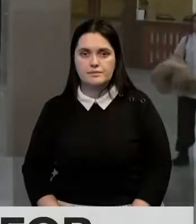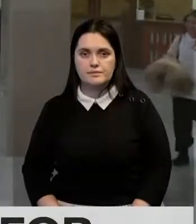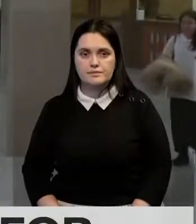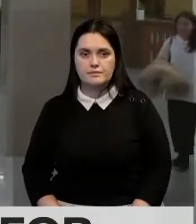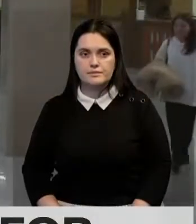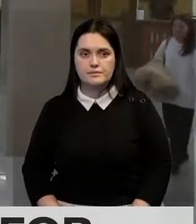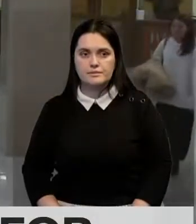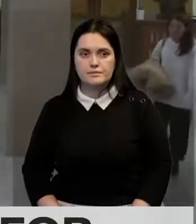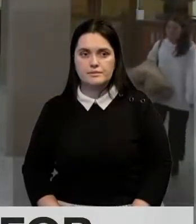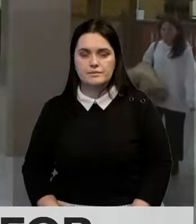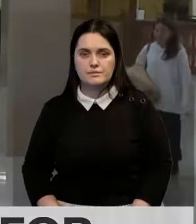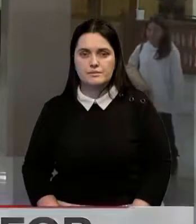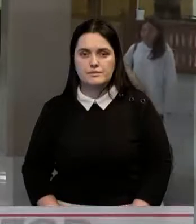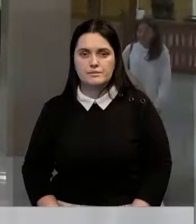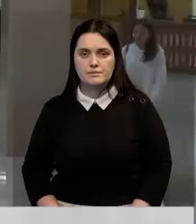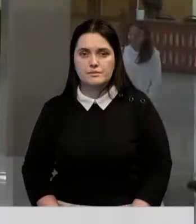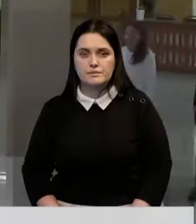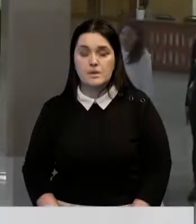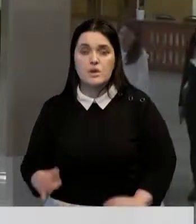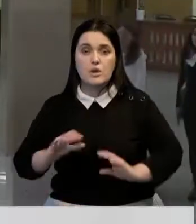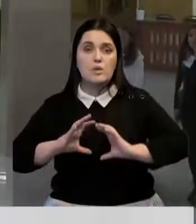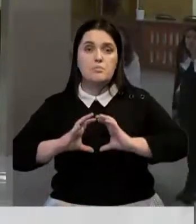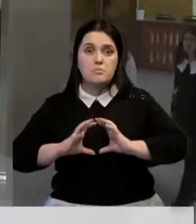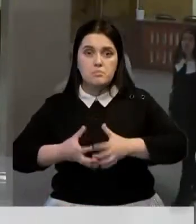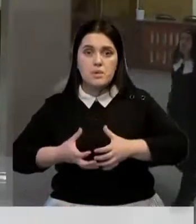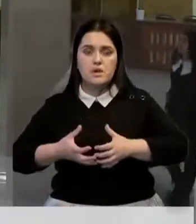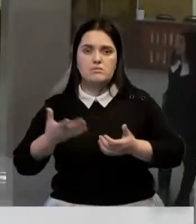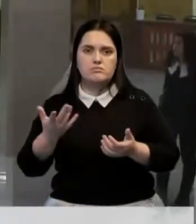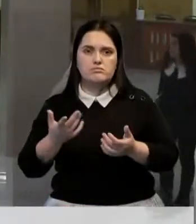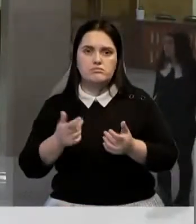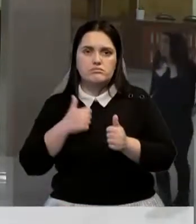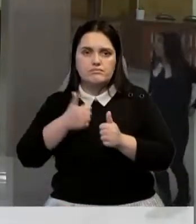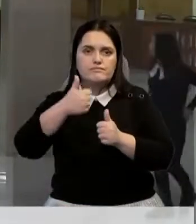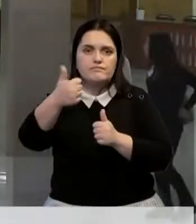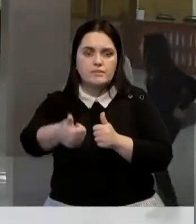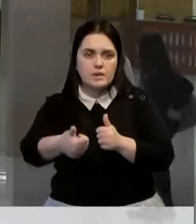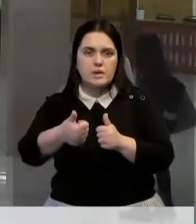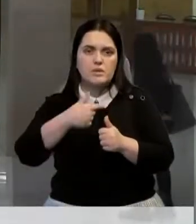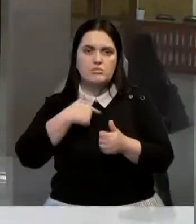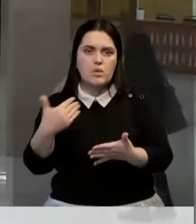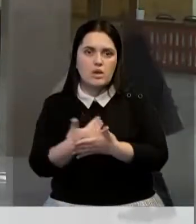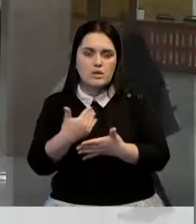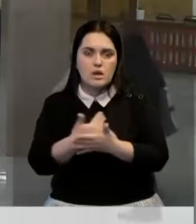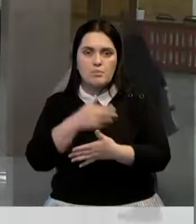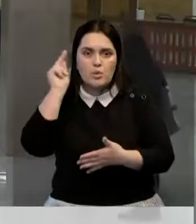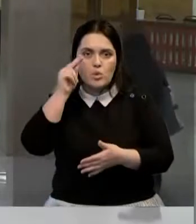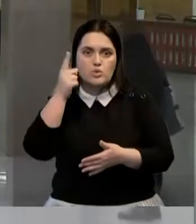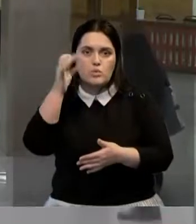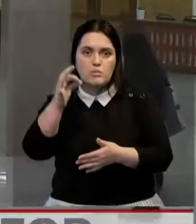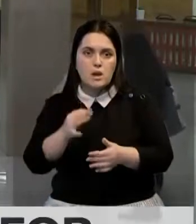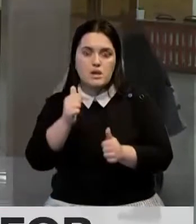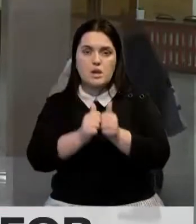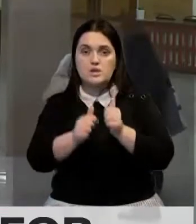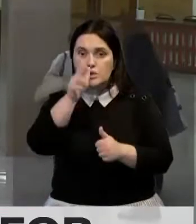Мир не стоит на месте. Знания наши обновляются, накопленные на 100% каждые 3 года,